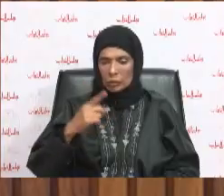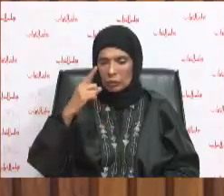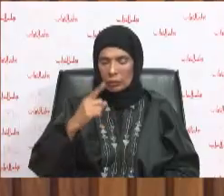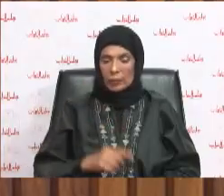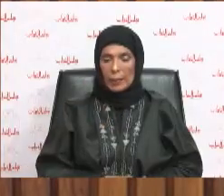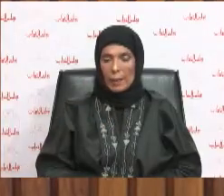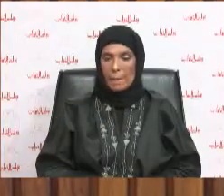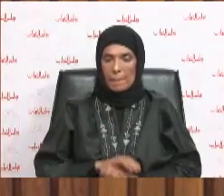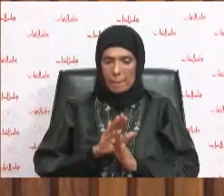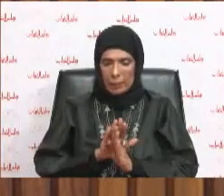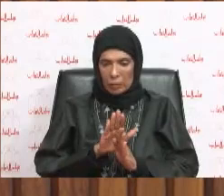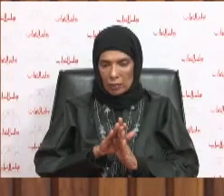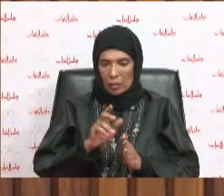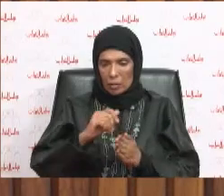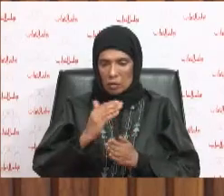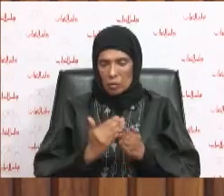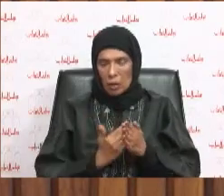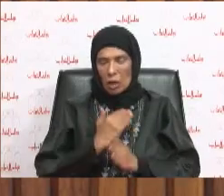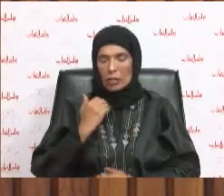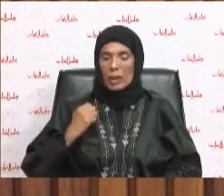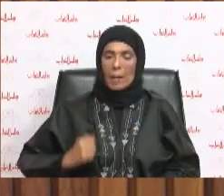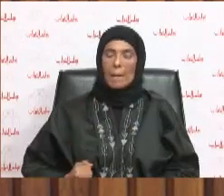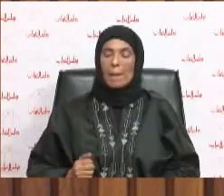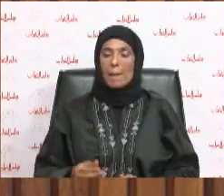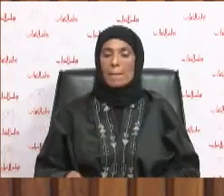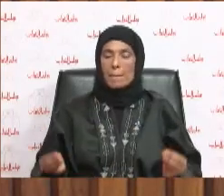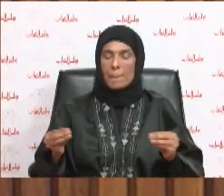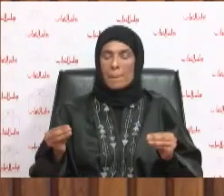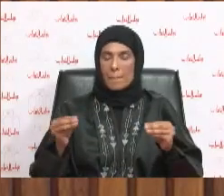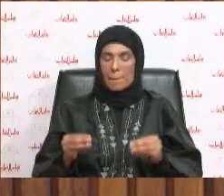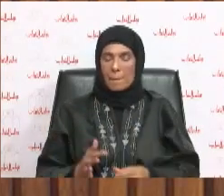الرشيدة تدعم الاستثمارات هذه. بالإضافة إلى هناك يعني